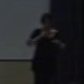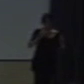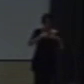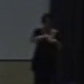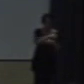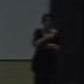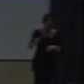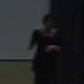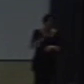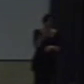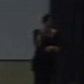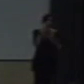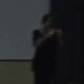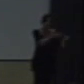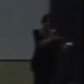fer.